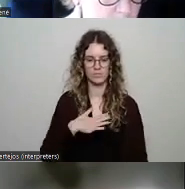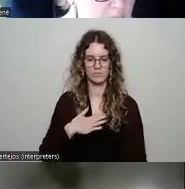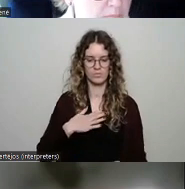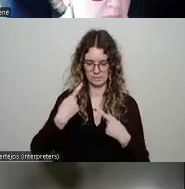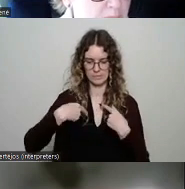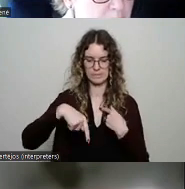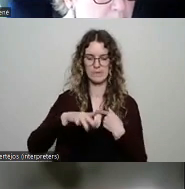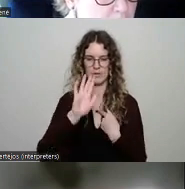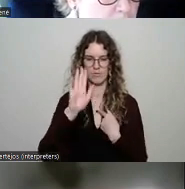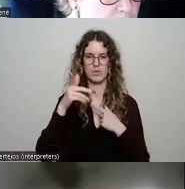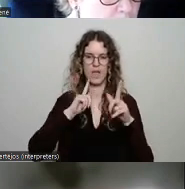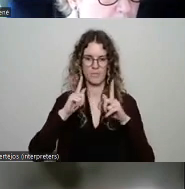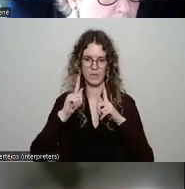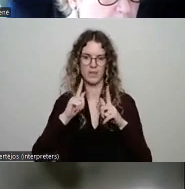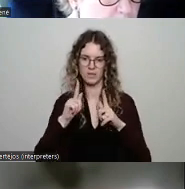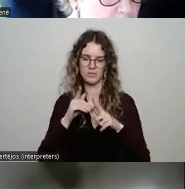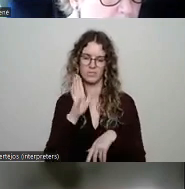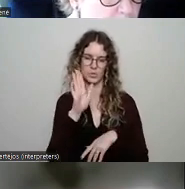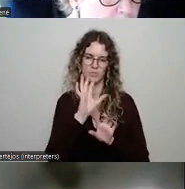analizuos kompetencijas, kalbant apie